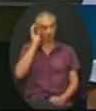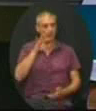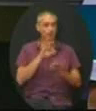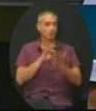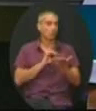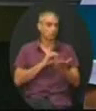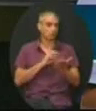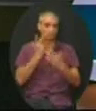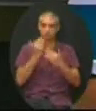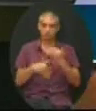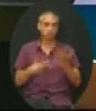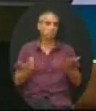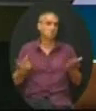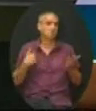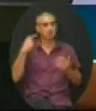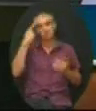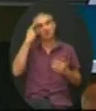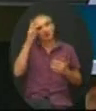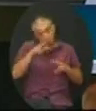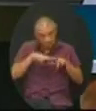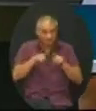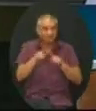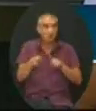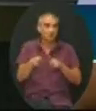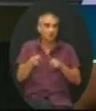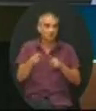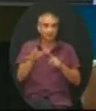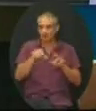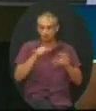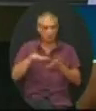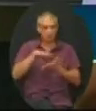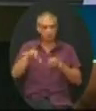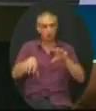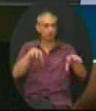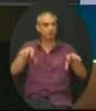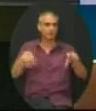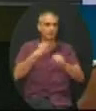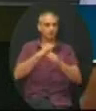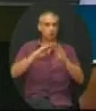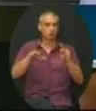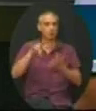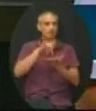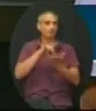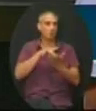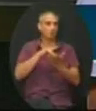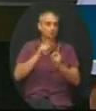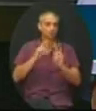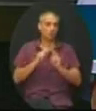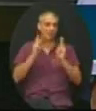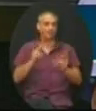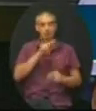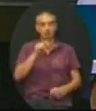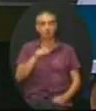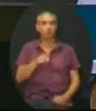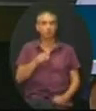הנקודה הזאת, ואז בסופו של דבר אני מעריך שמה שבצב כזה יקרה, אז יקחו אזורים מסוימים ויעשו אותם מועצות מקומיות כדי לפתור את הסוגיה